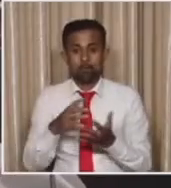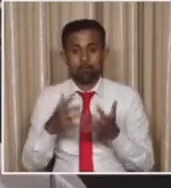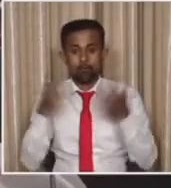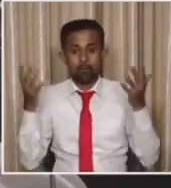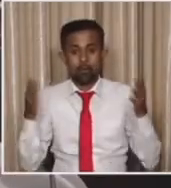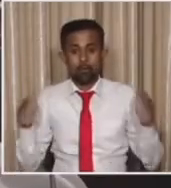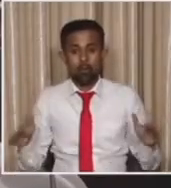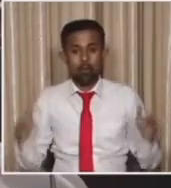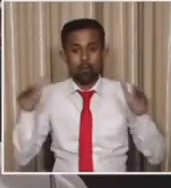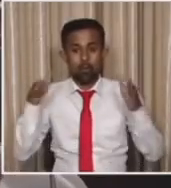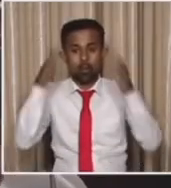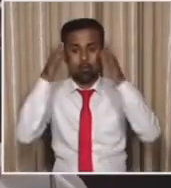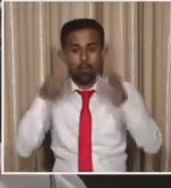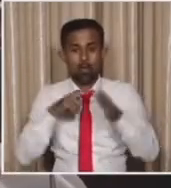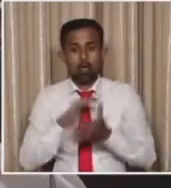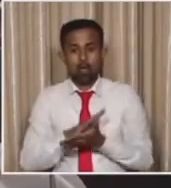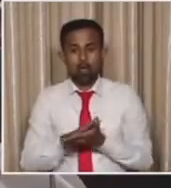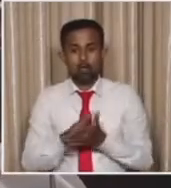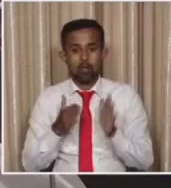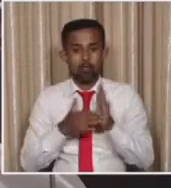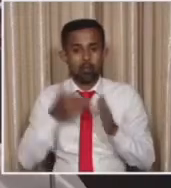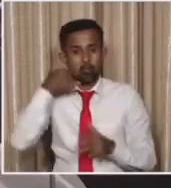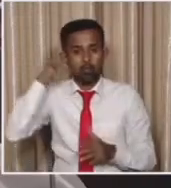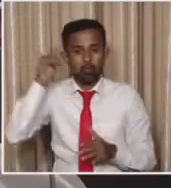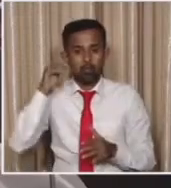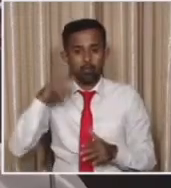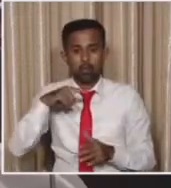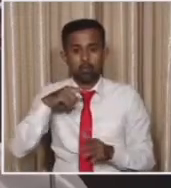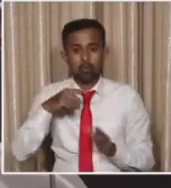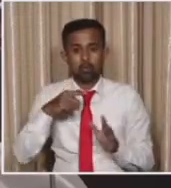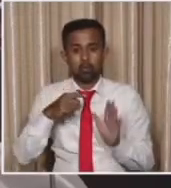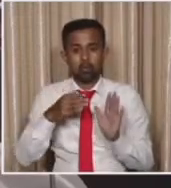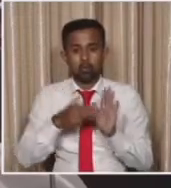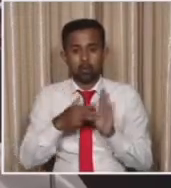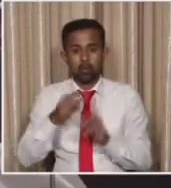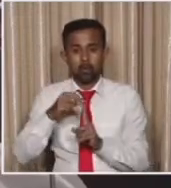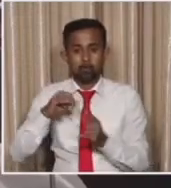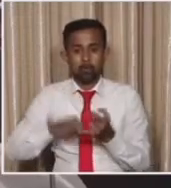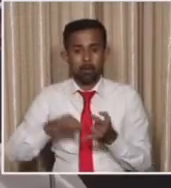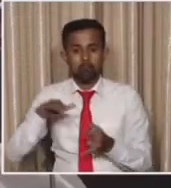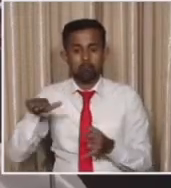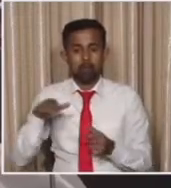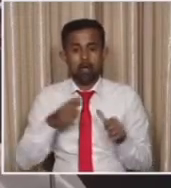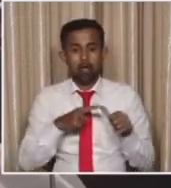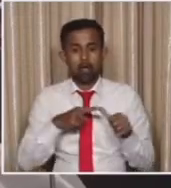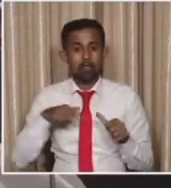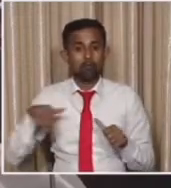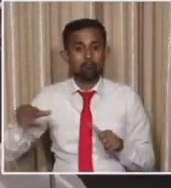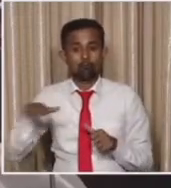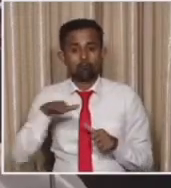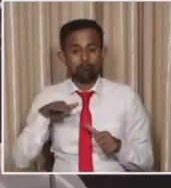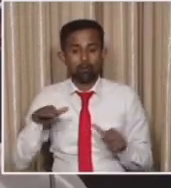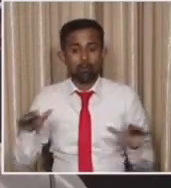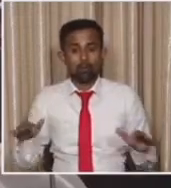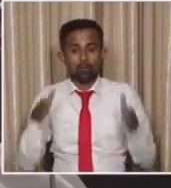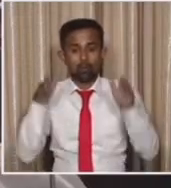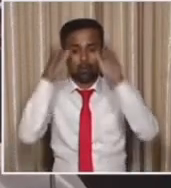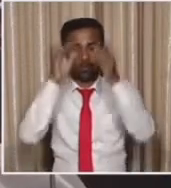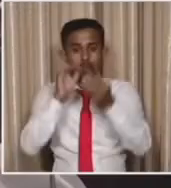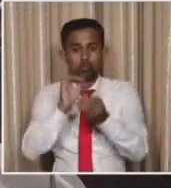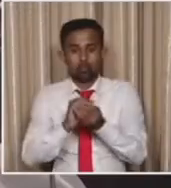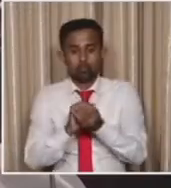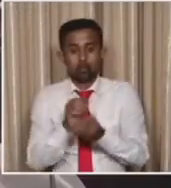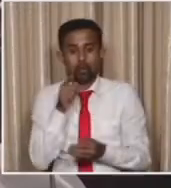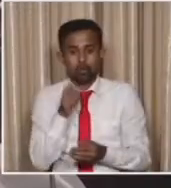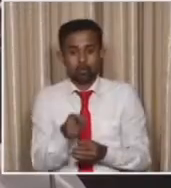දාගැබ තියෙන්නේ ආන්දංකුලම් වල. මුලිතිව් දිස්ත්‍රික්කයේ මුදුබඩපත්තු ප්‍රාදේශීය සභාවේ ආන්දංකුලම් ප්‍රදේශයේ තියෙන මේ ස්තූපය සංරක්ෂණය කිරීම